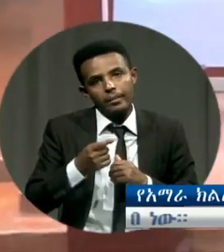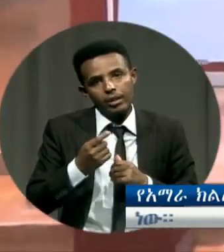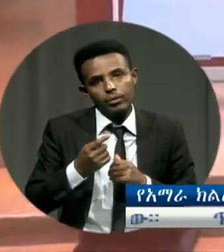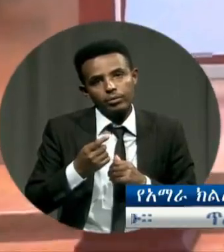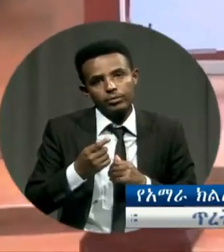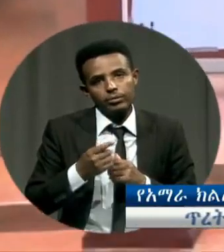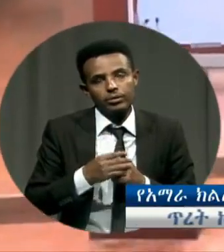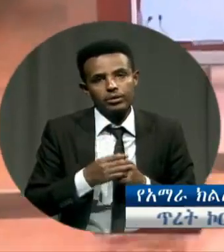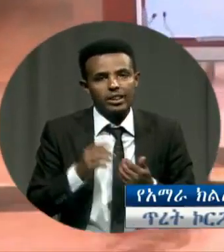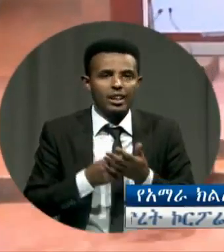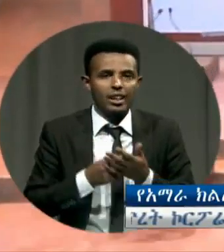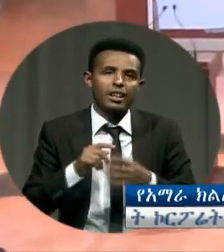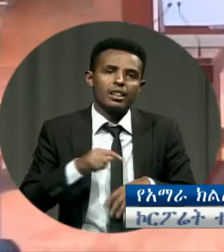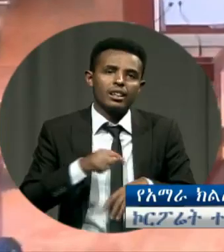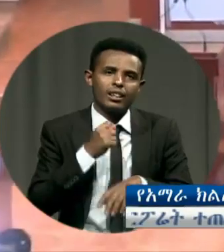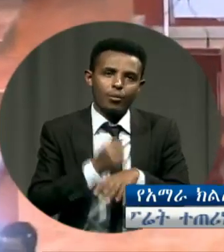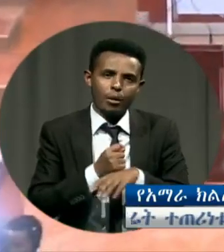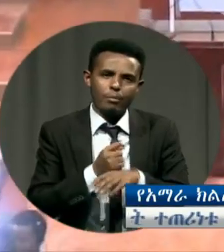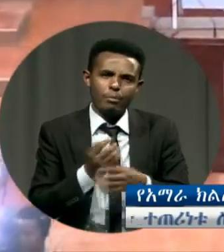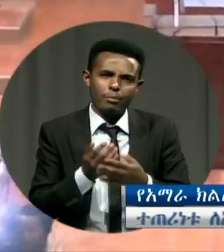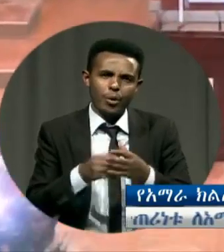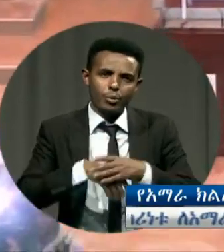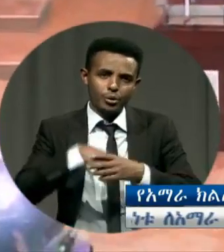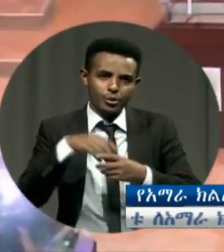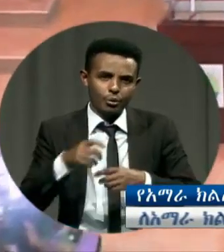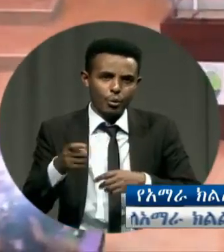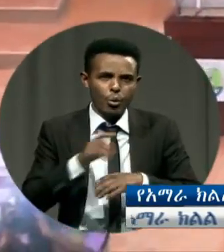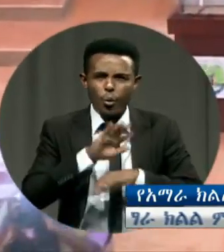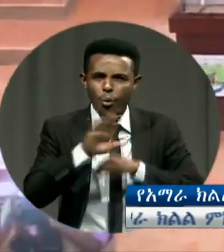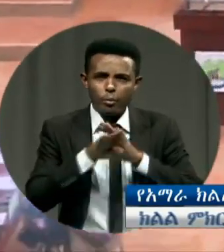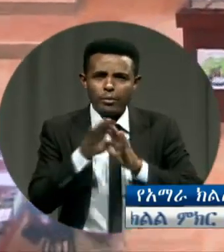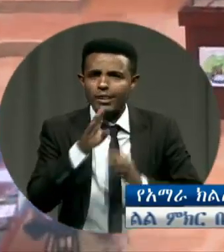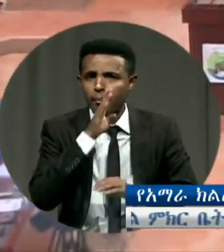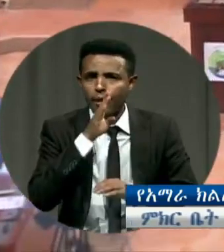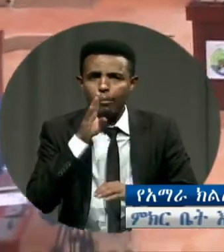ይሄ ተቋም በውጭ ሆኖ ሁሉም የሚያማው ነው እንጂ